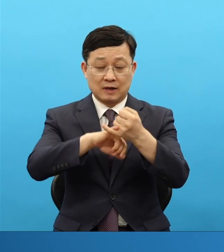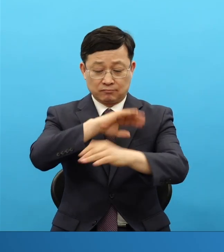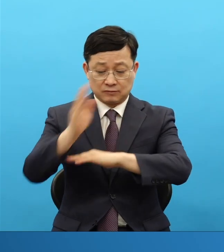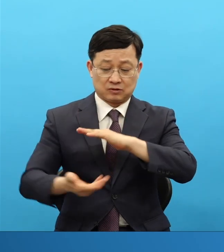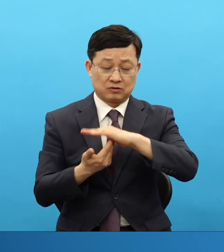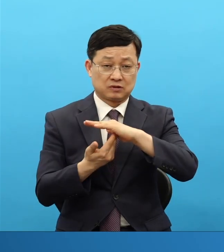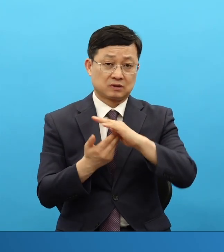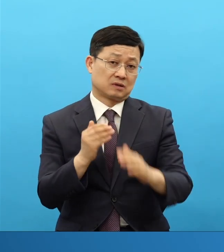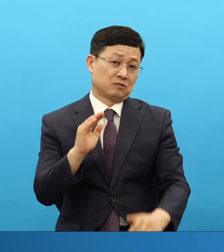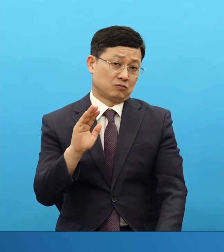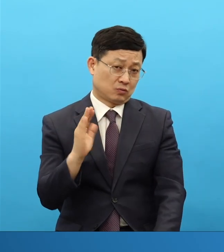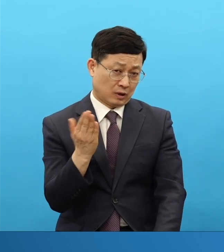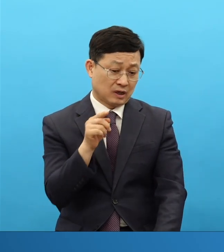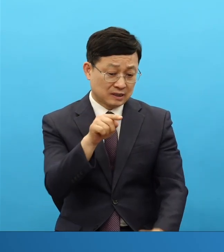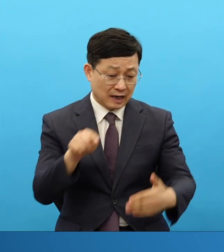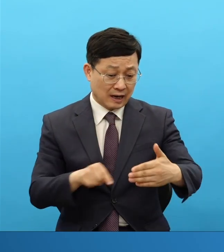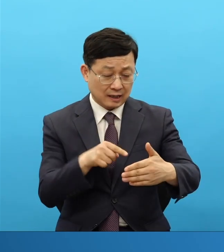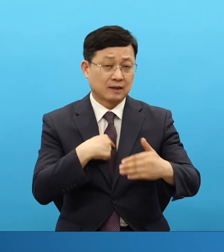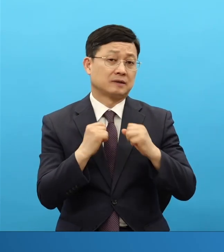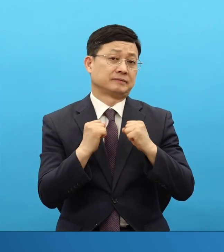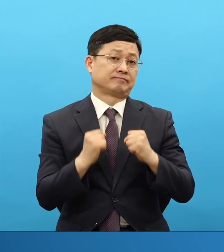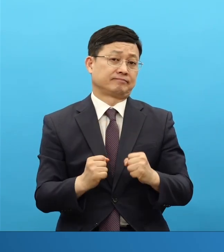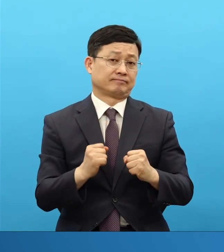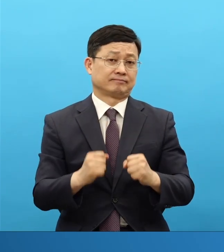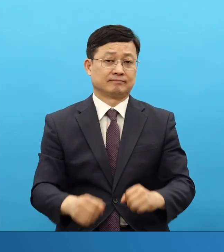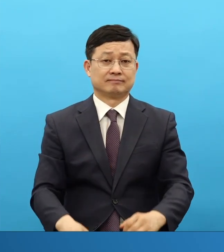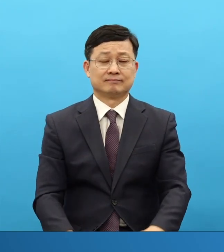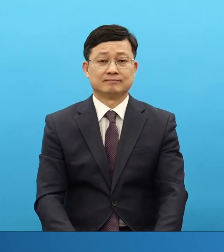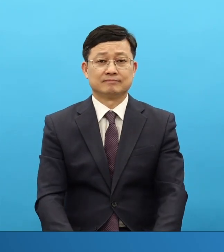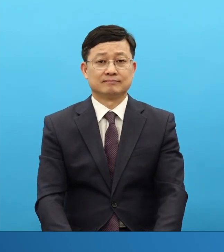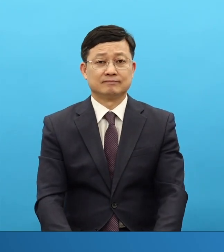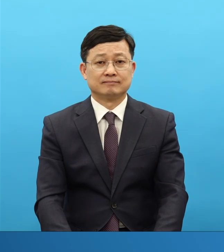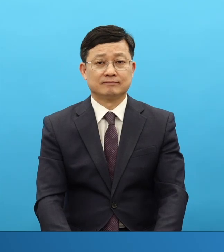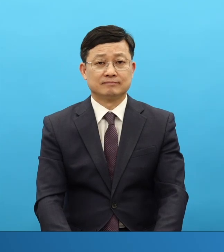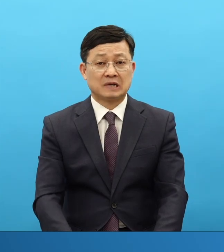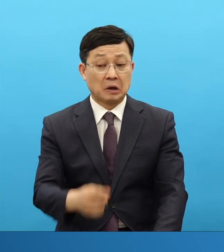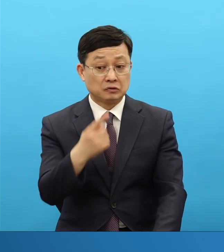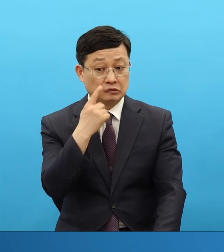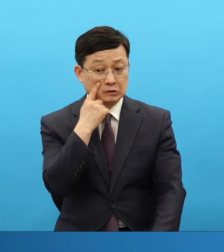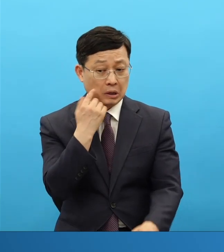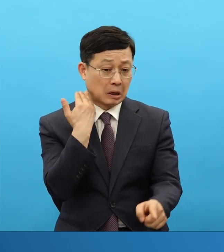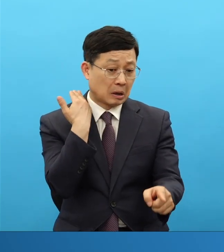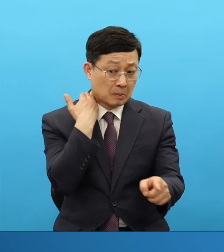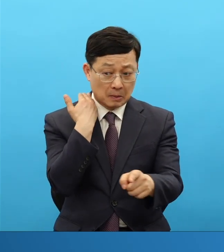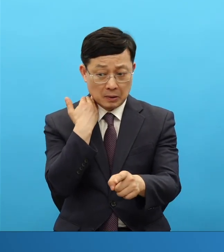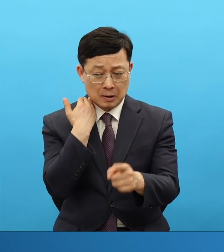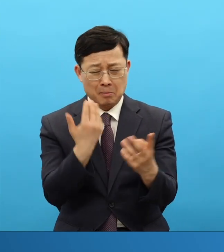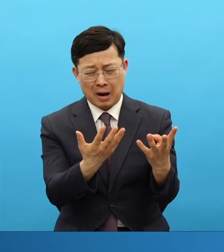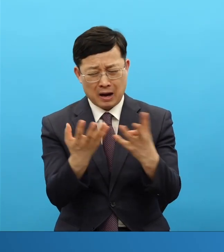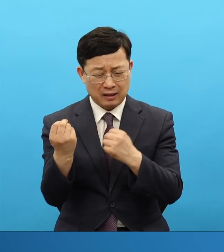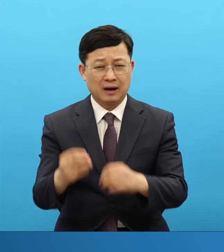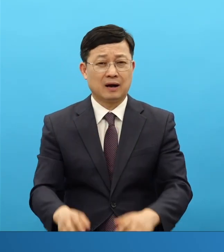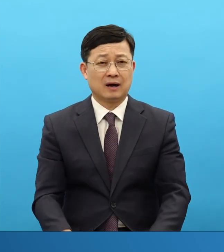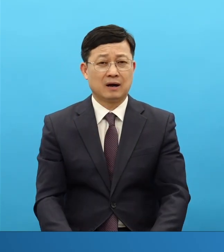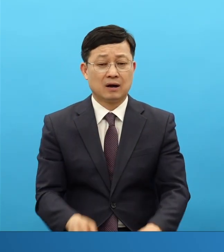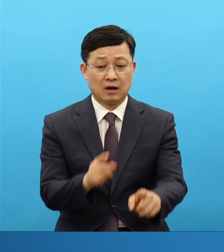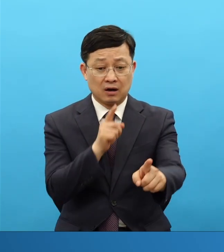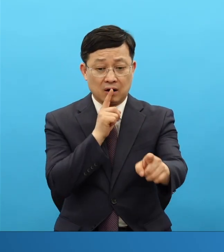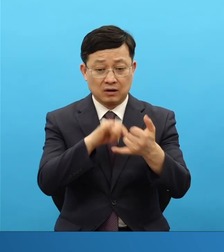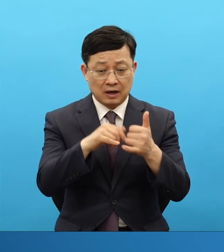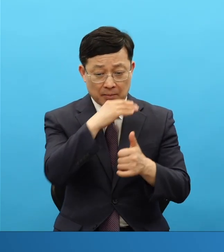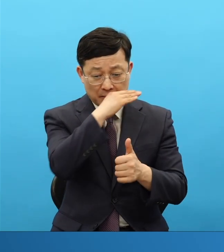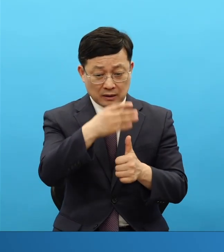이 fulfilled. 속에 있는 겁니다. You are inside of this. 그래서 눈에 안 보이는 것들 굉장히 많습니다. 여러분 언약을 바로